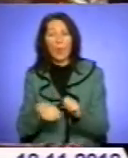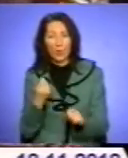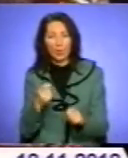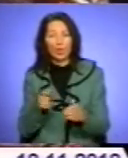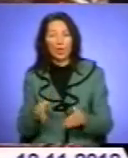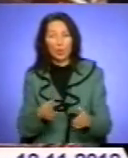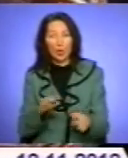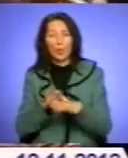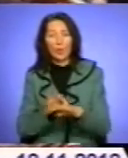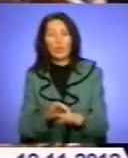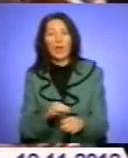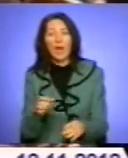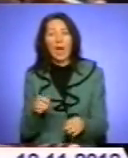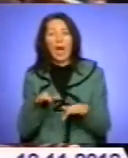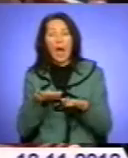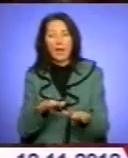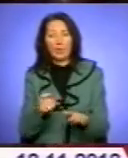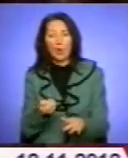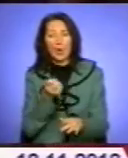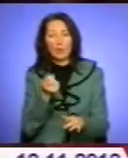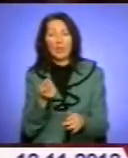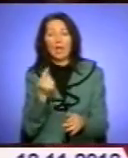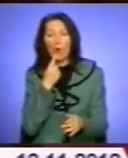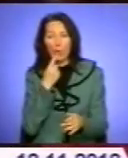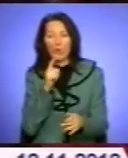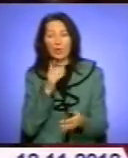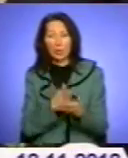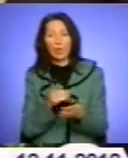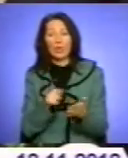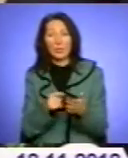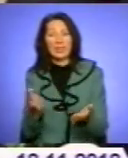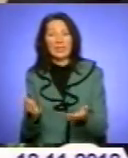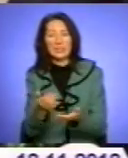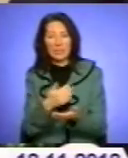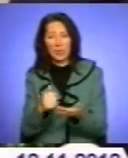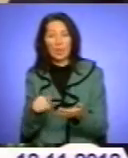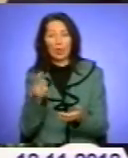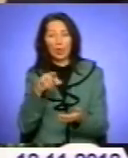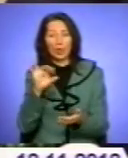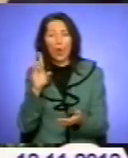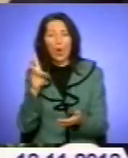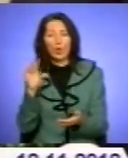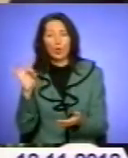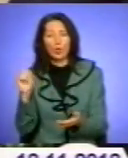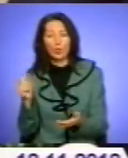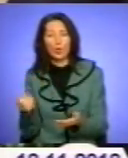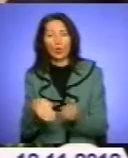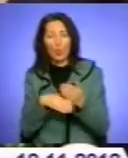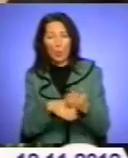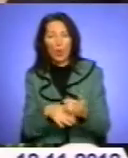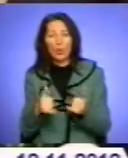«Краплина крові», що має на меті зібрати донорську допомогу для постраждалих ДТП. Кожен рік це мероприятие становиться все